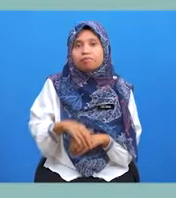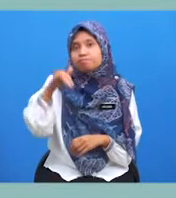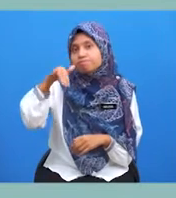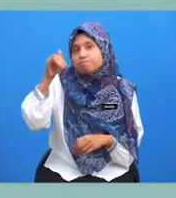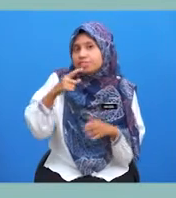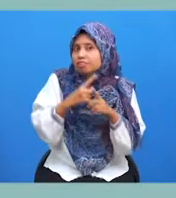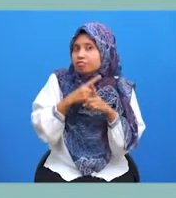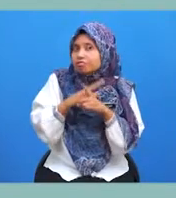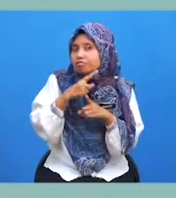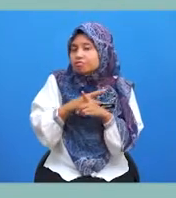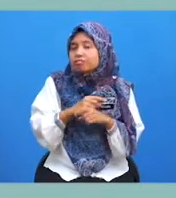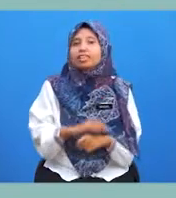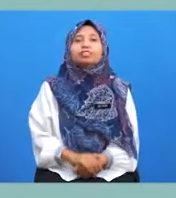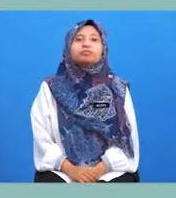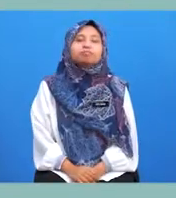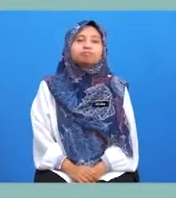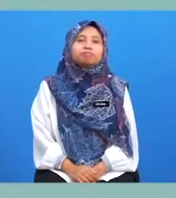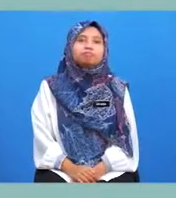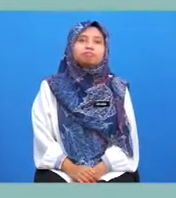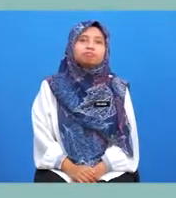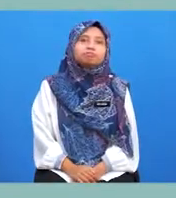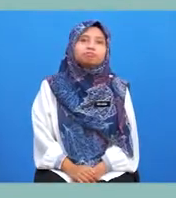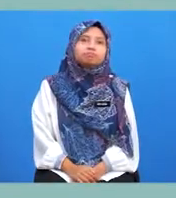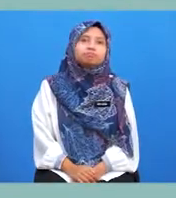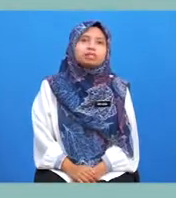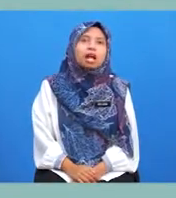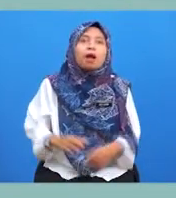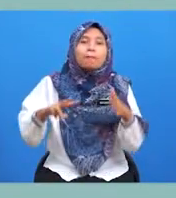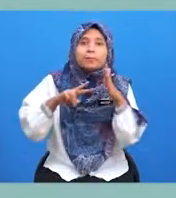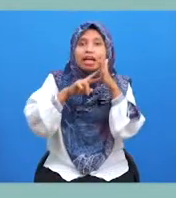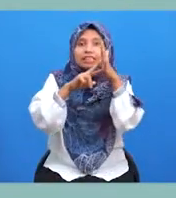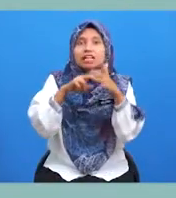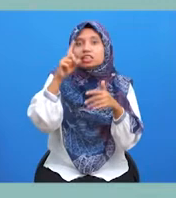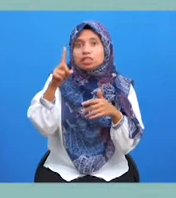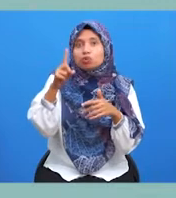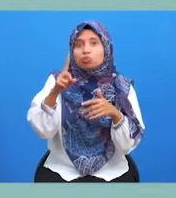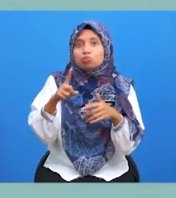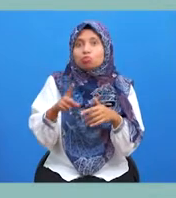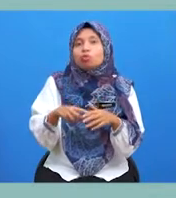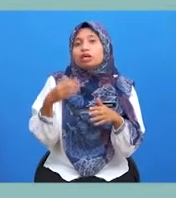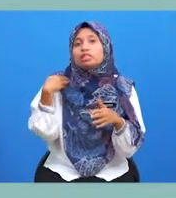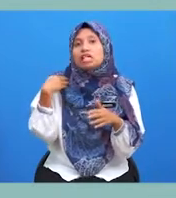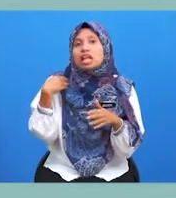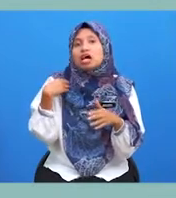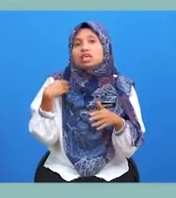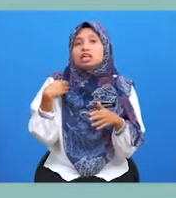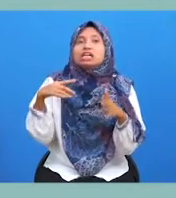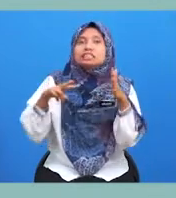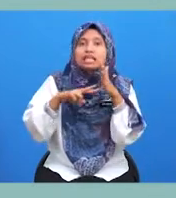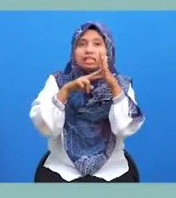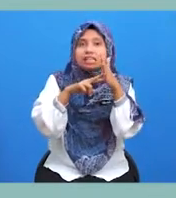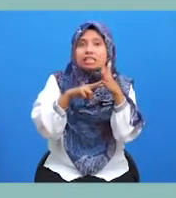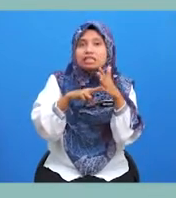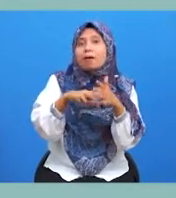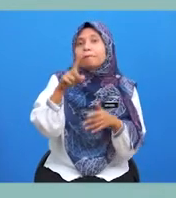Ya, betul jawapan yang diberikan itu, murid-murid. Mayasat 1 yang merupakan satelit pertama